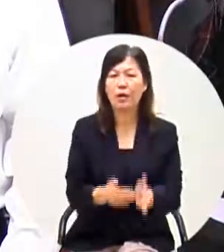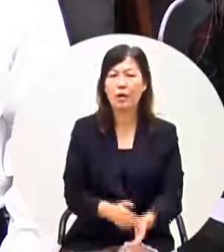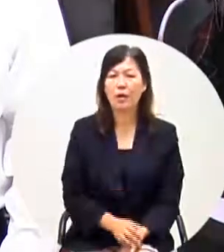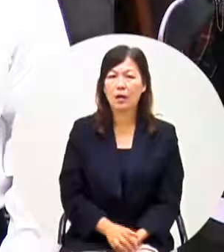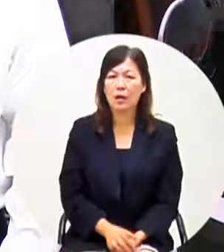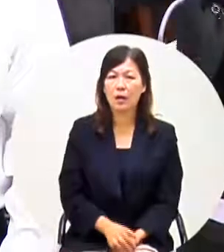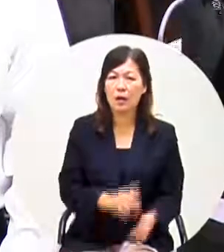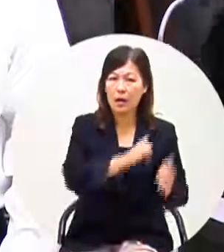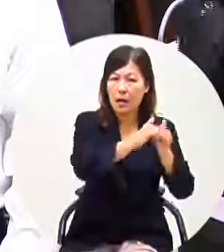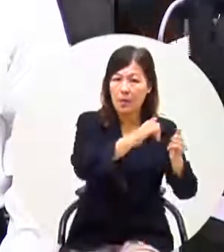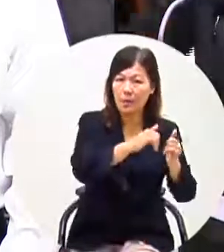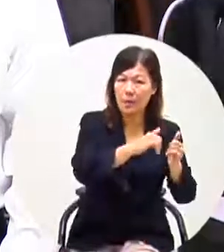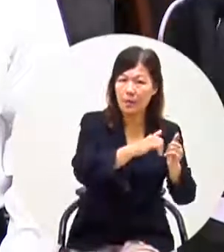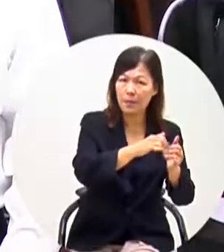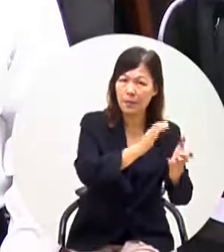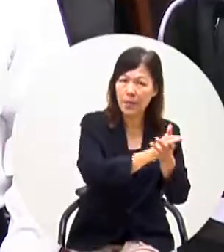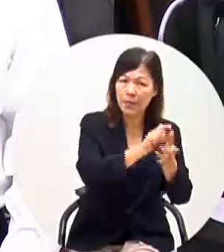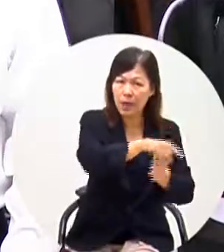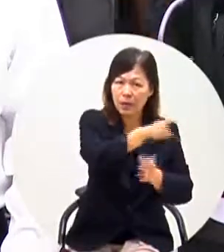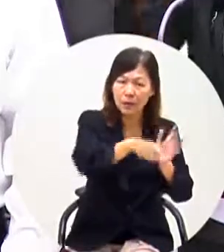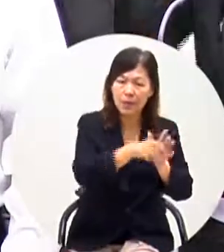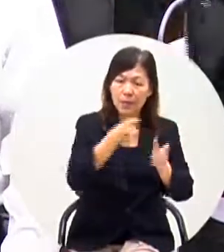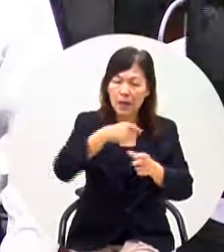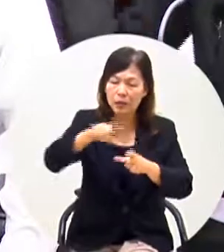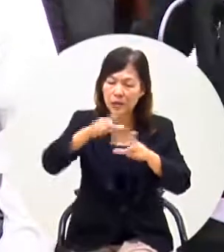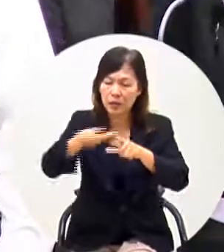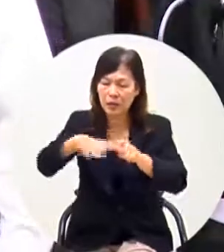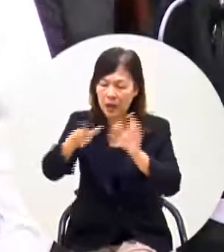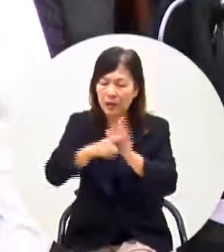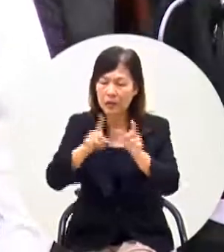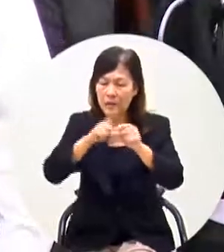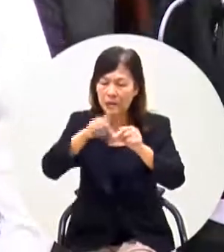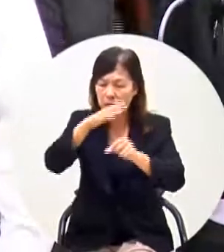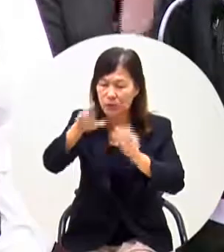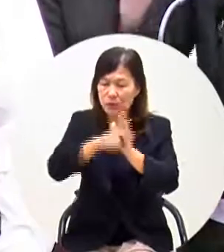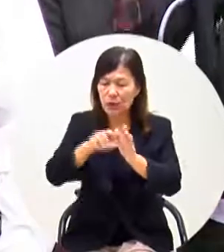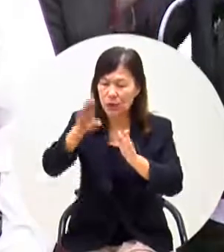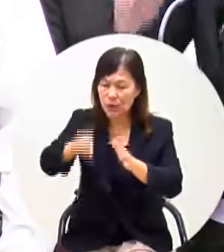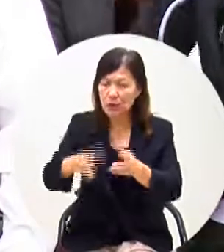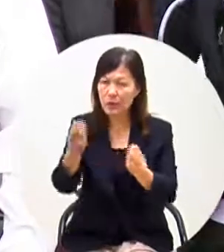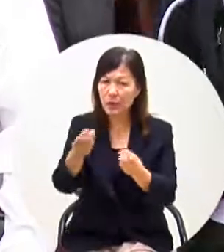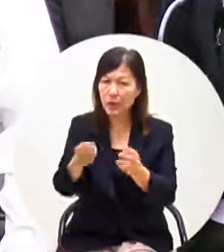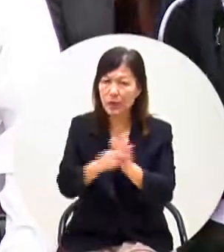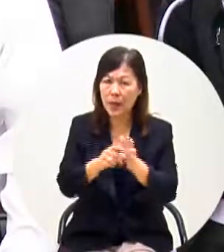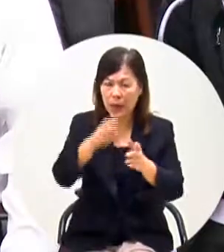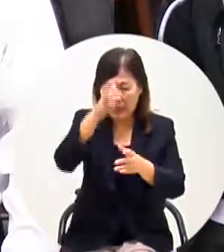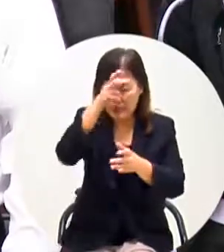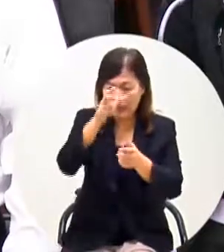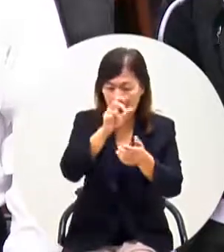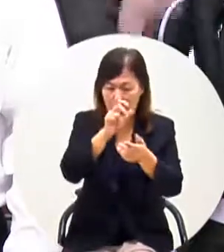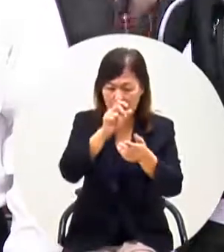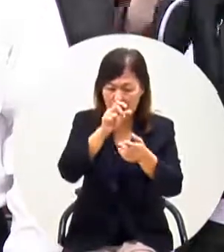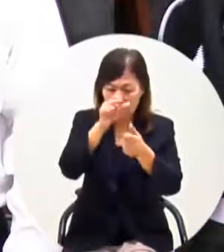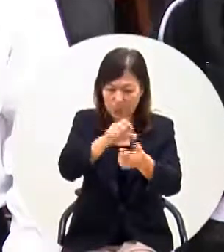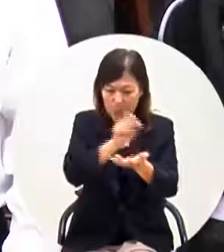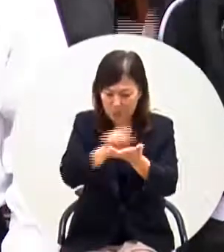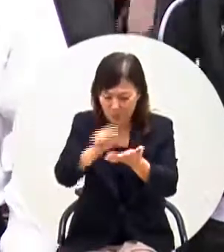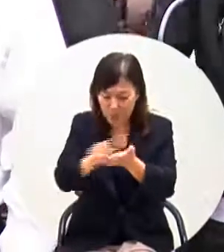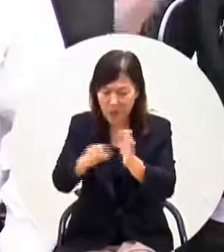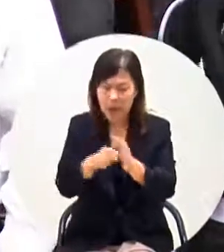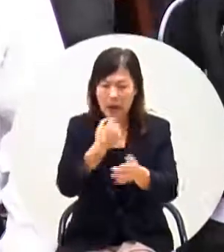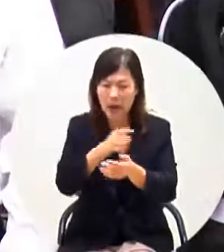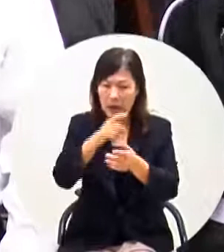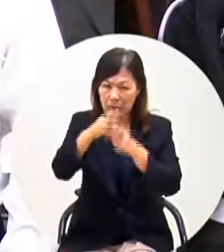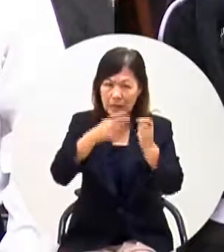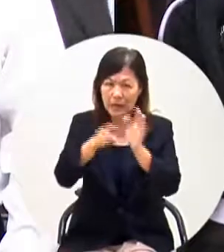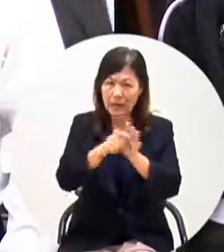到大社中山路一个停车位，警察拼命开单。一年编列十几亿，甚至啊，业绩有